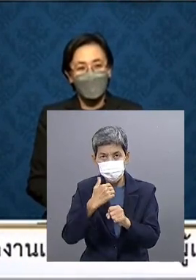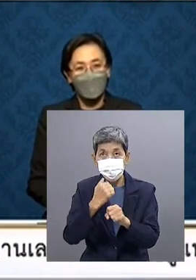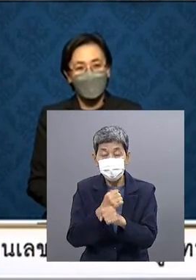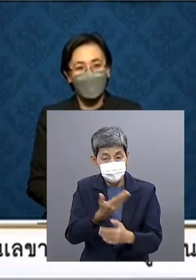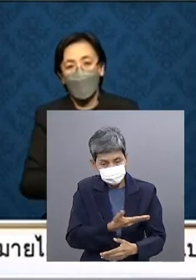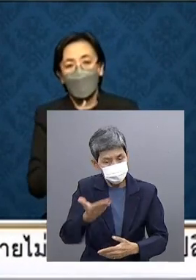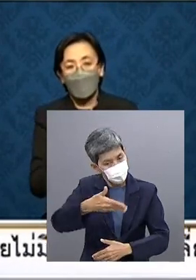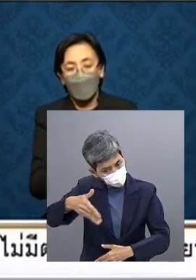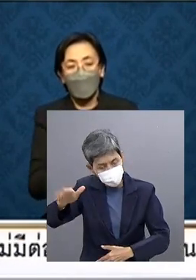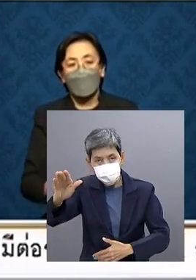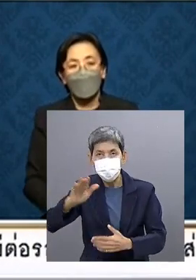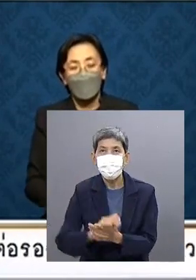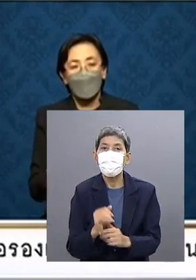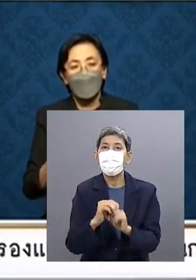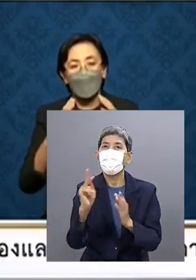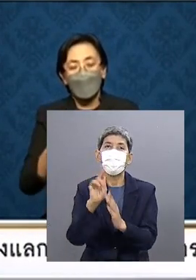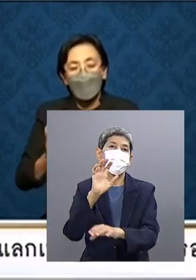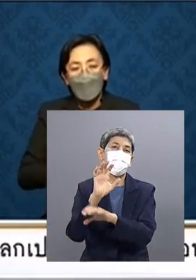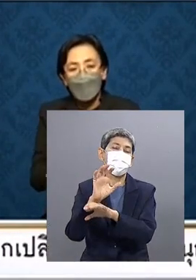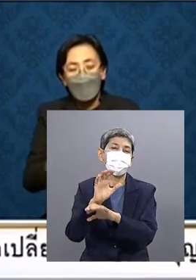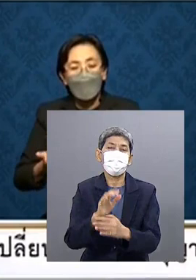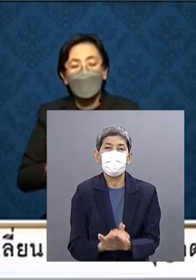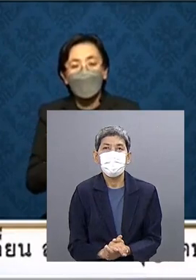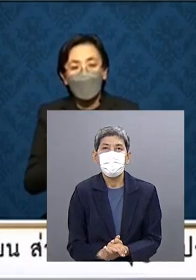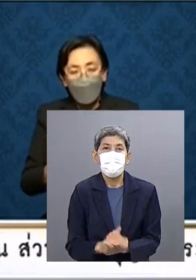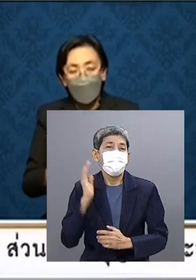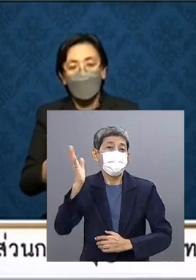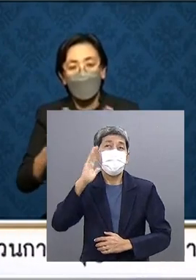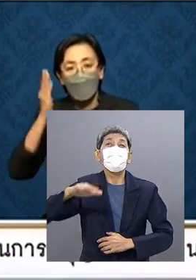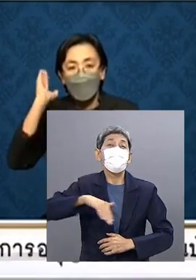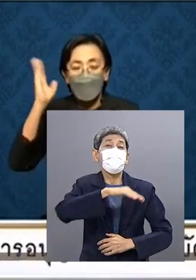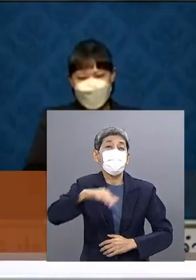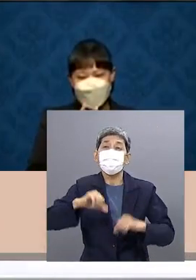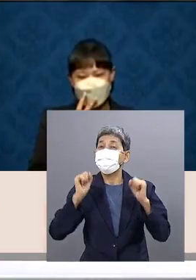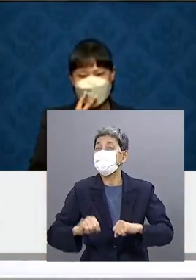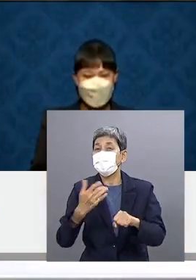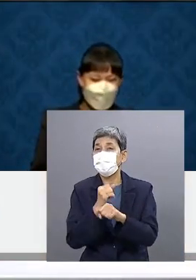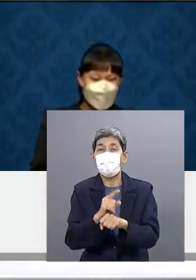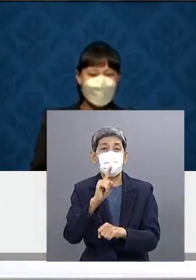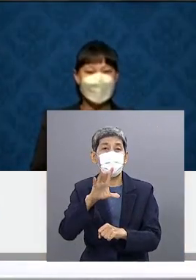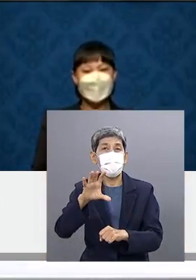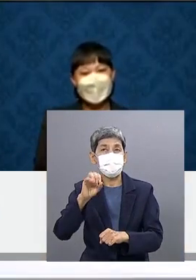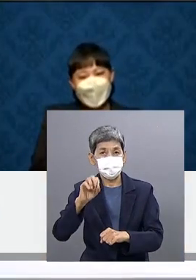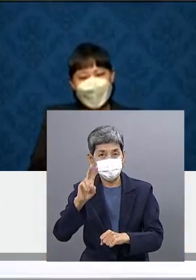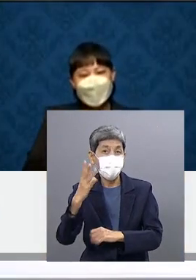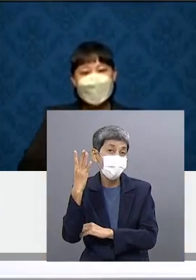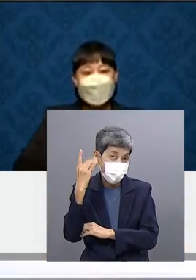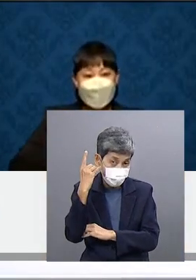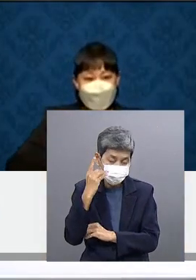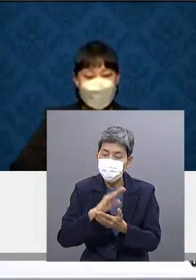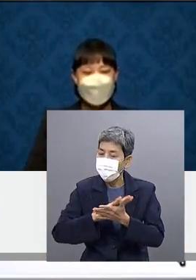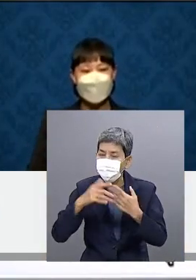ห้องประชุมตามข้อบังคับการที่ปลายทั่วไปโดยไม่ลงมติตามมาตรา 152เมื่อคืนนี้เสร็จสิ้นในเวลา